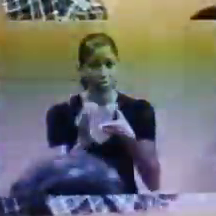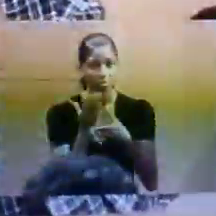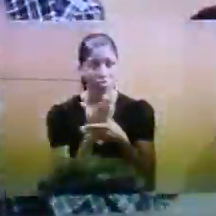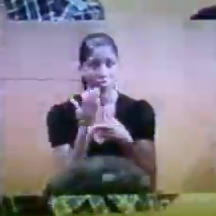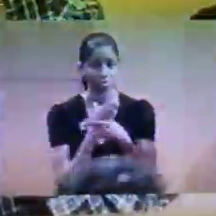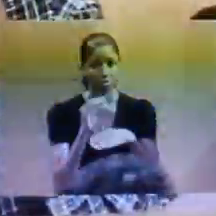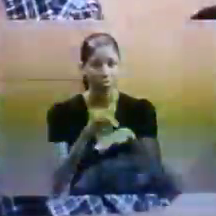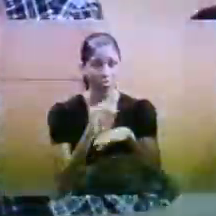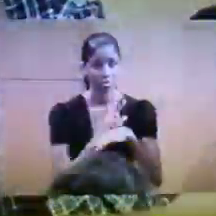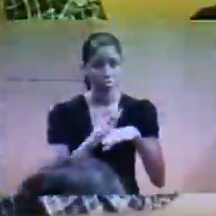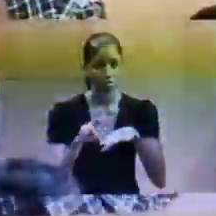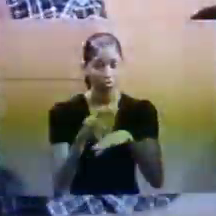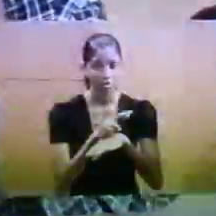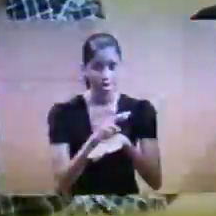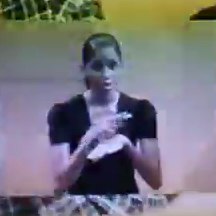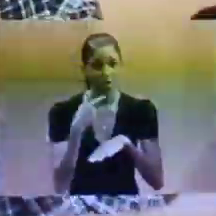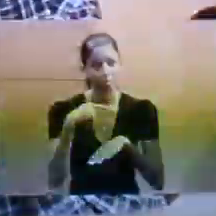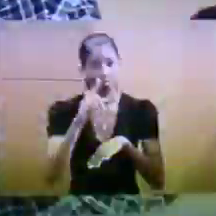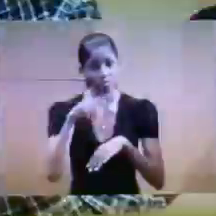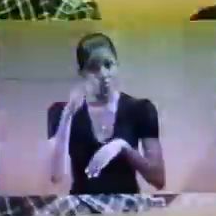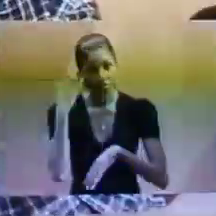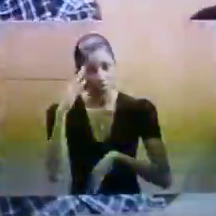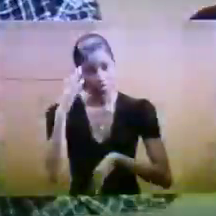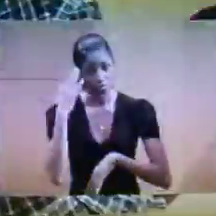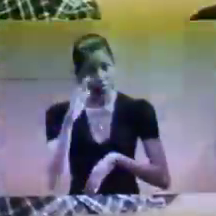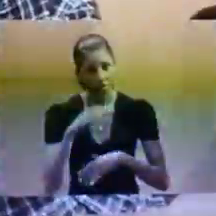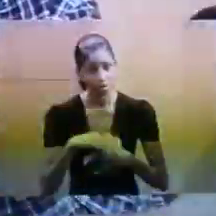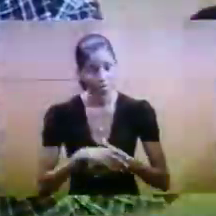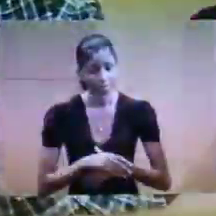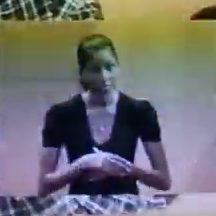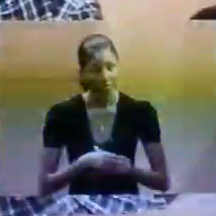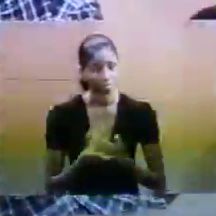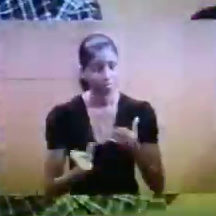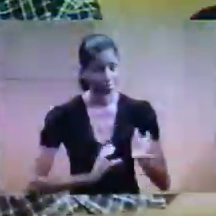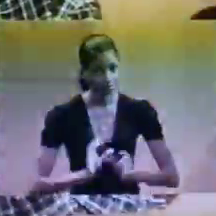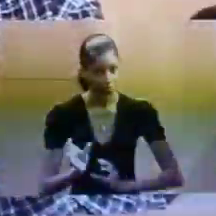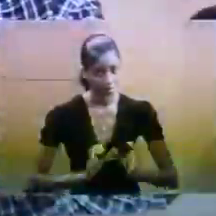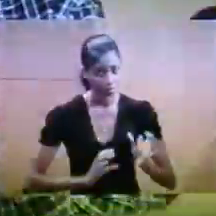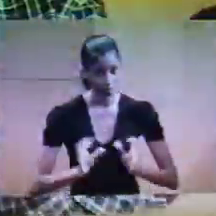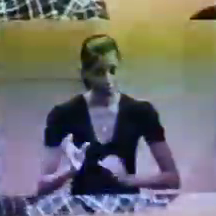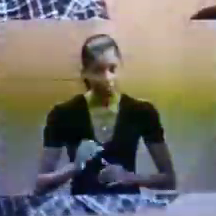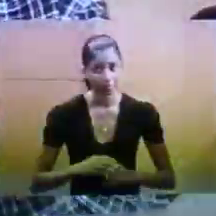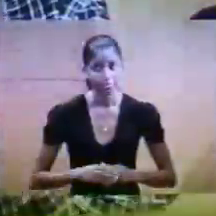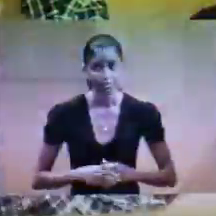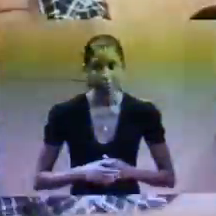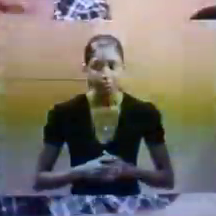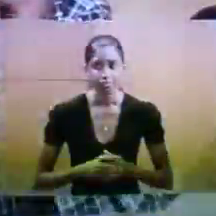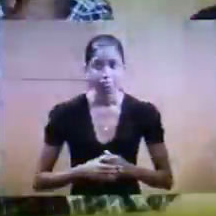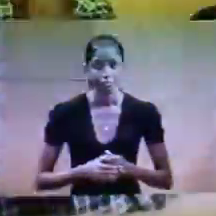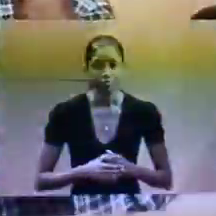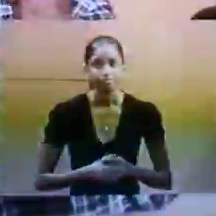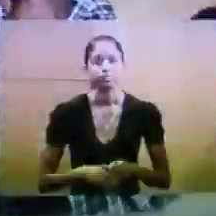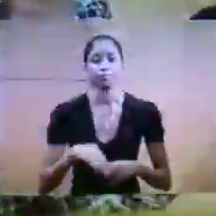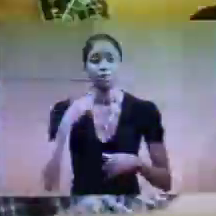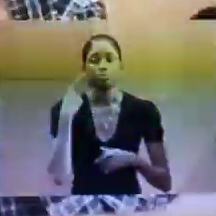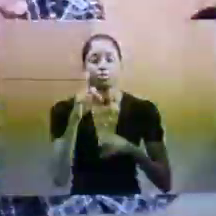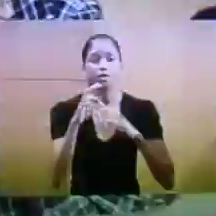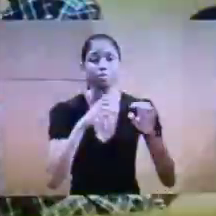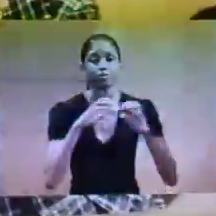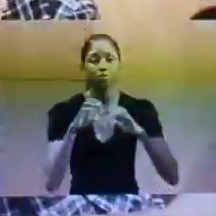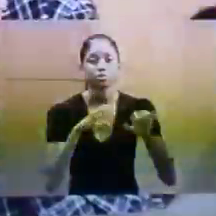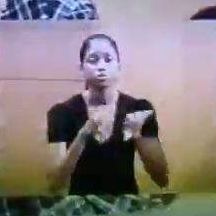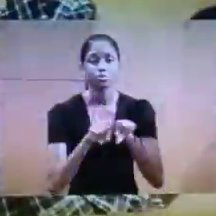régional, mais il faut que vous sachiez, collègues, que dans la répartition du produit du